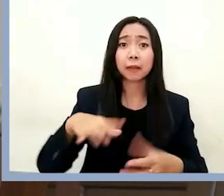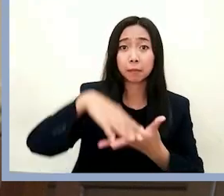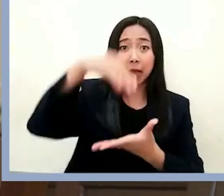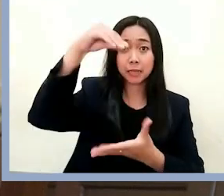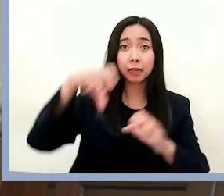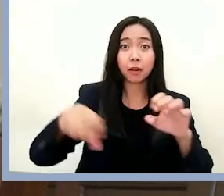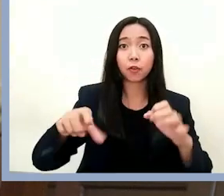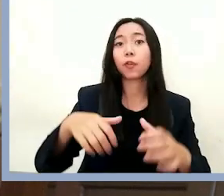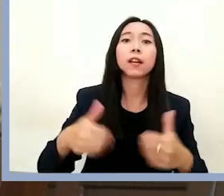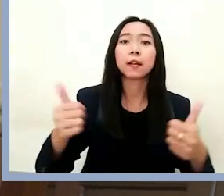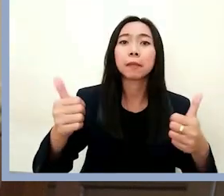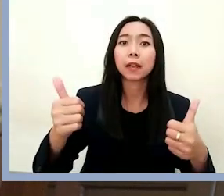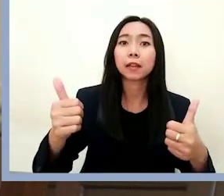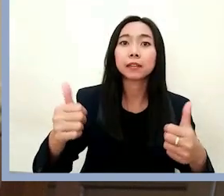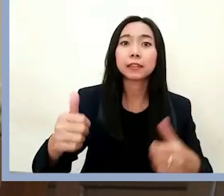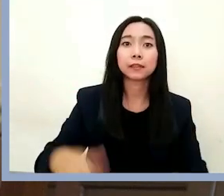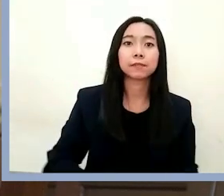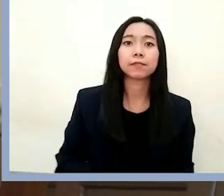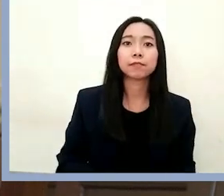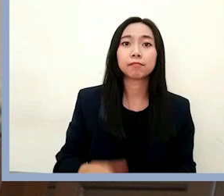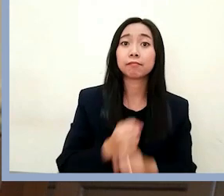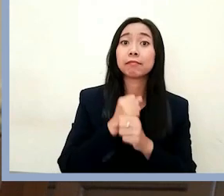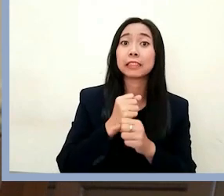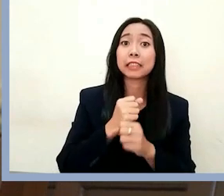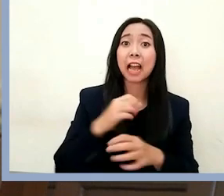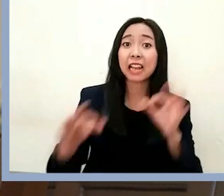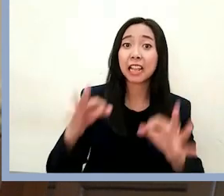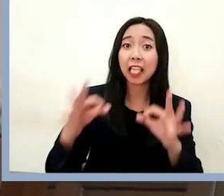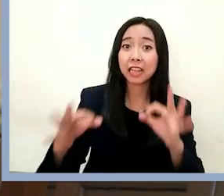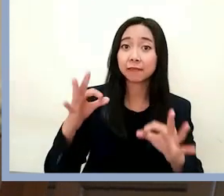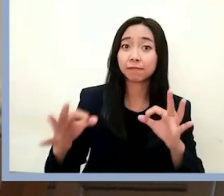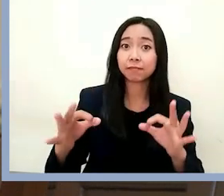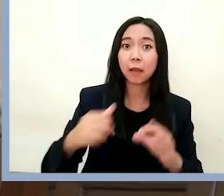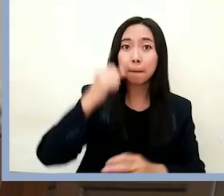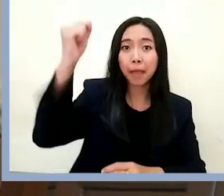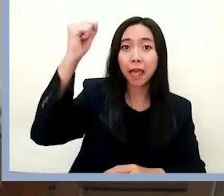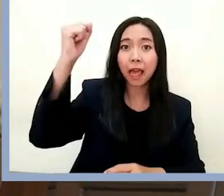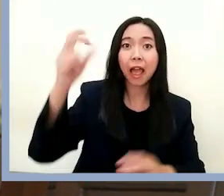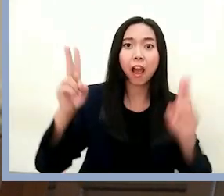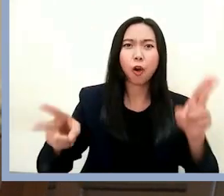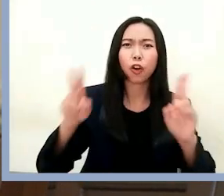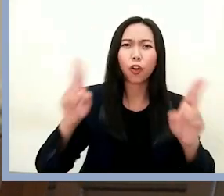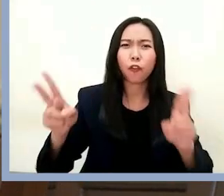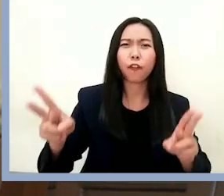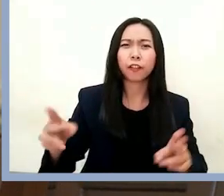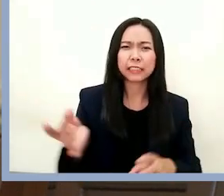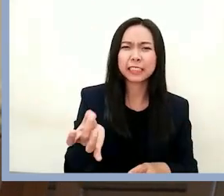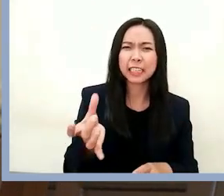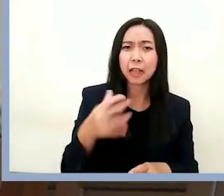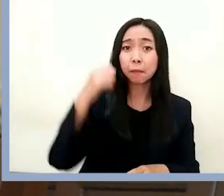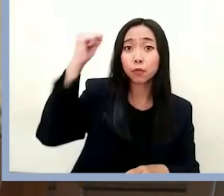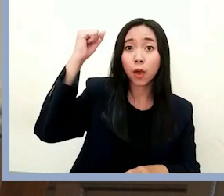Usahakanlah keadilan kendalikanlah orang kejam belalah hak anak-anak yatim perjuanganlah